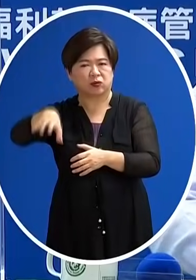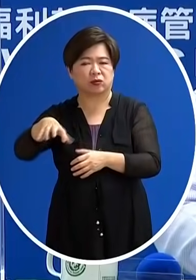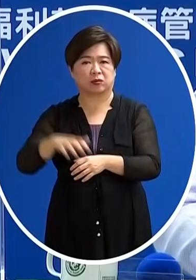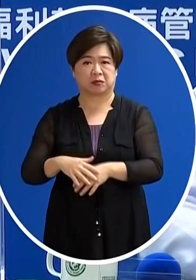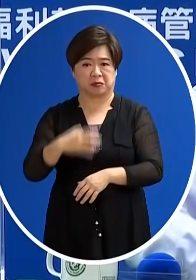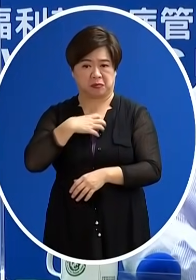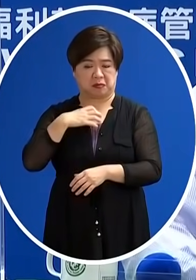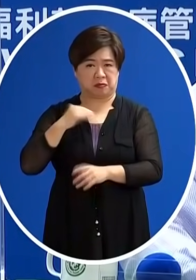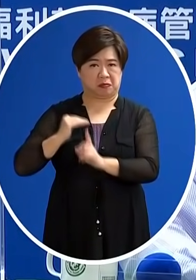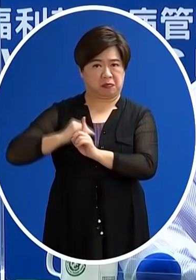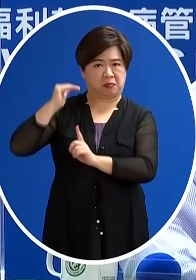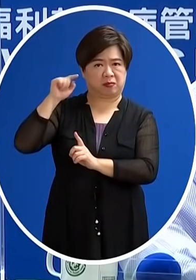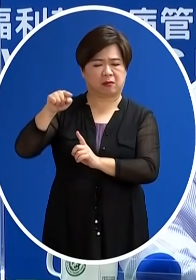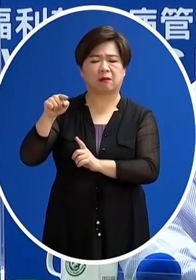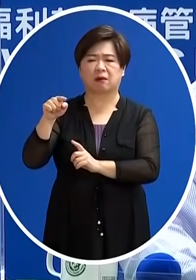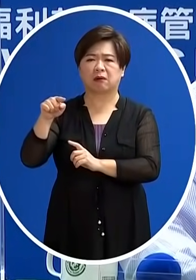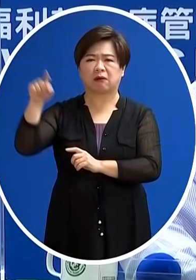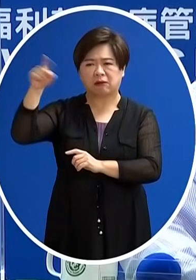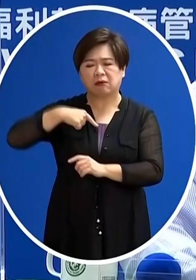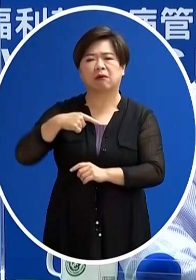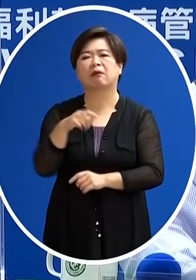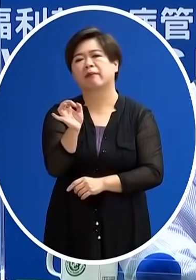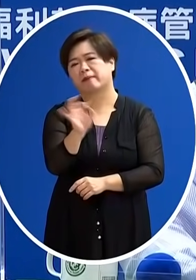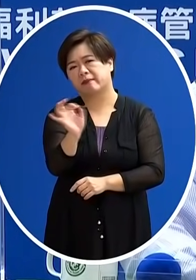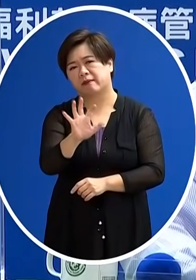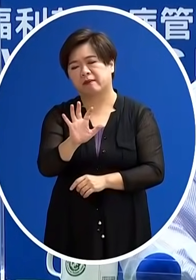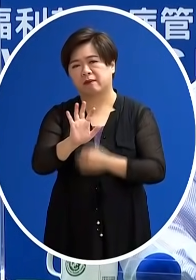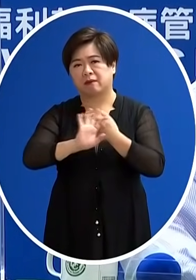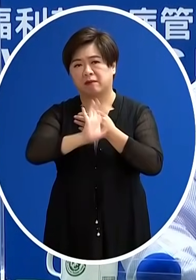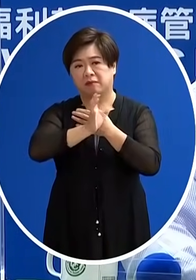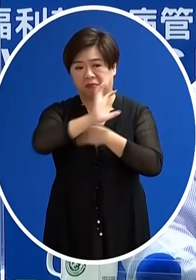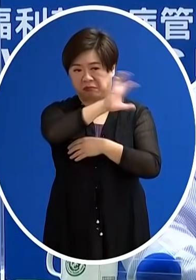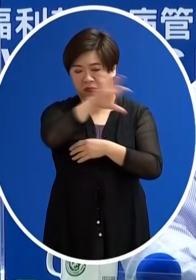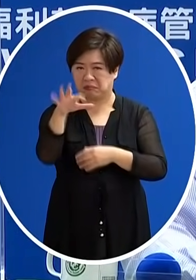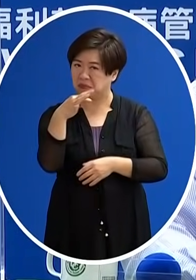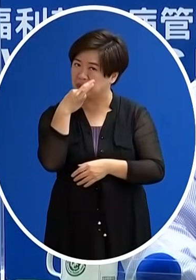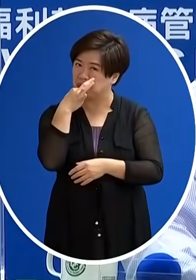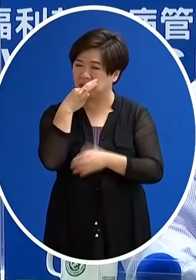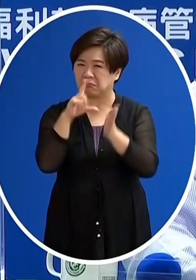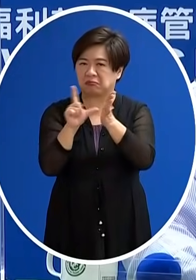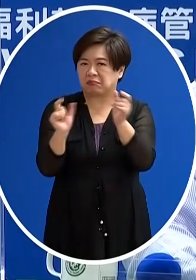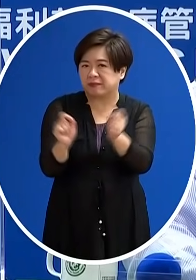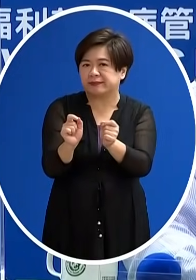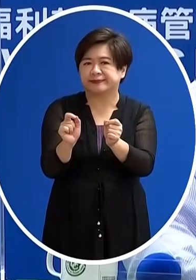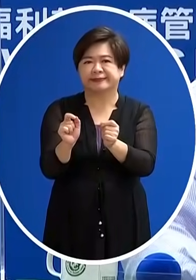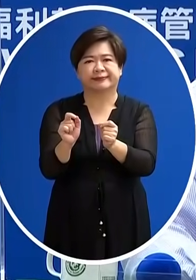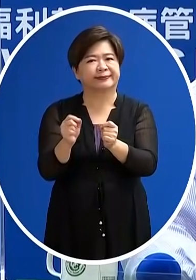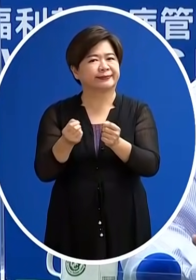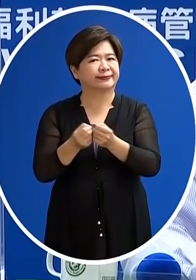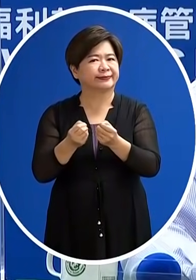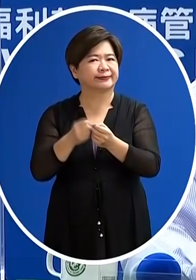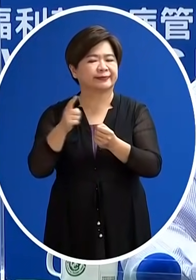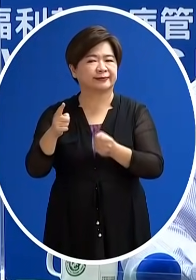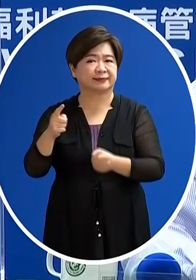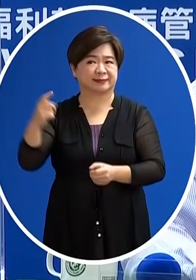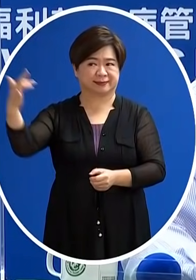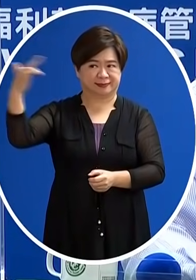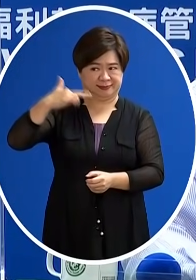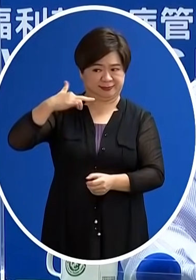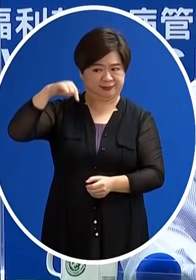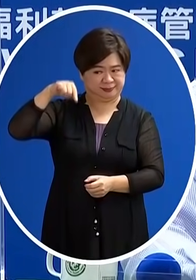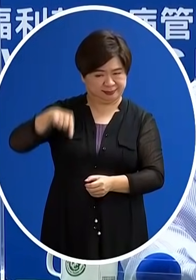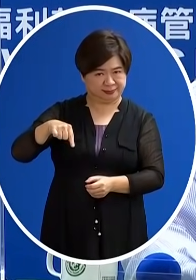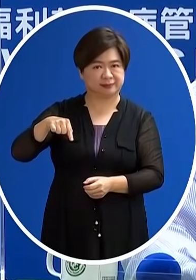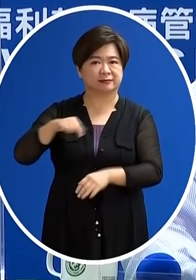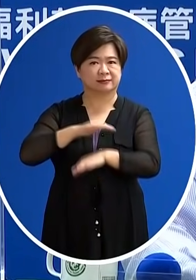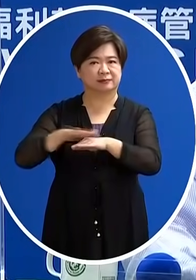国家，这是不用费用的哈。那其他的国家哈，如果他一直在这个很短的时间，好，在机场我们就有相关